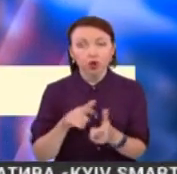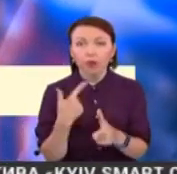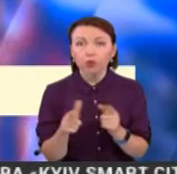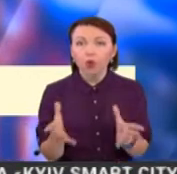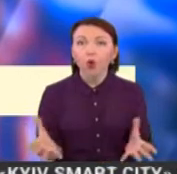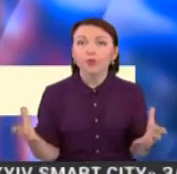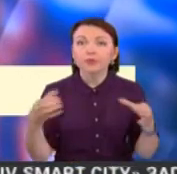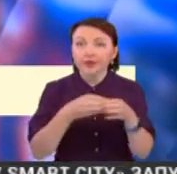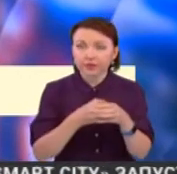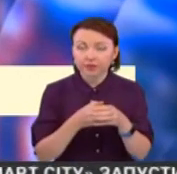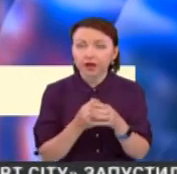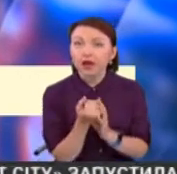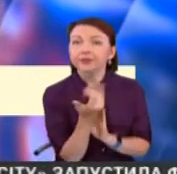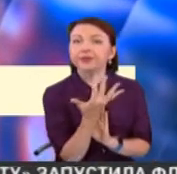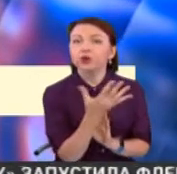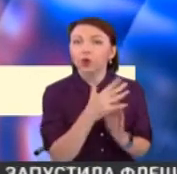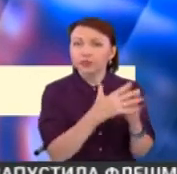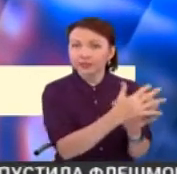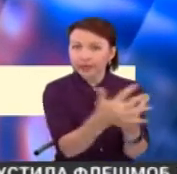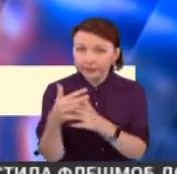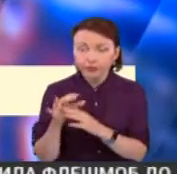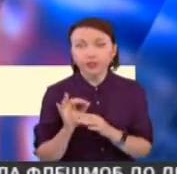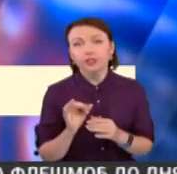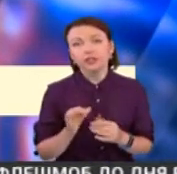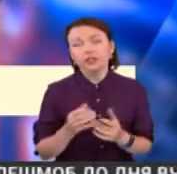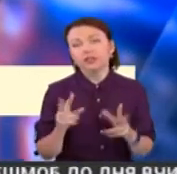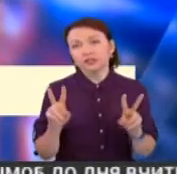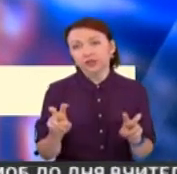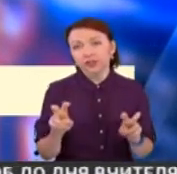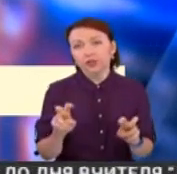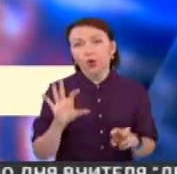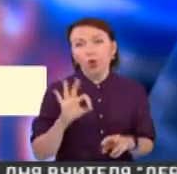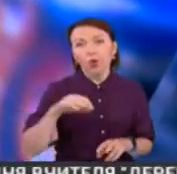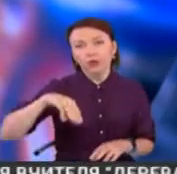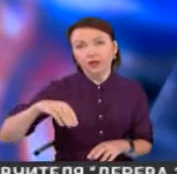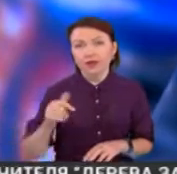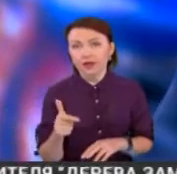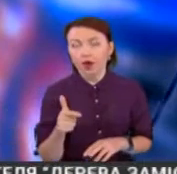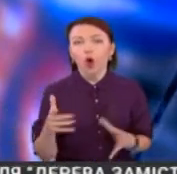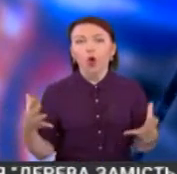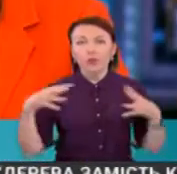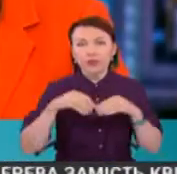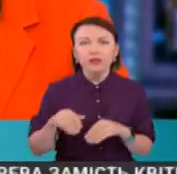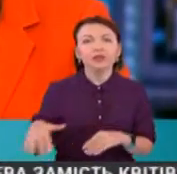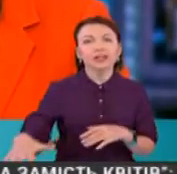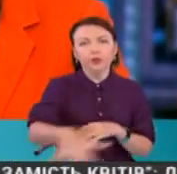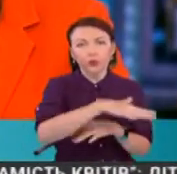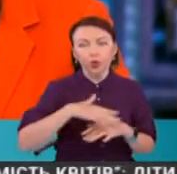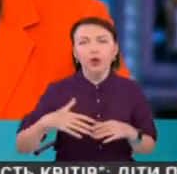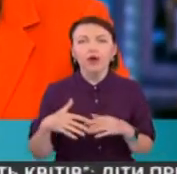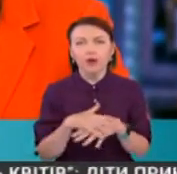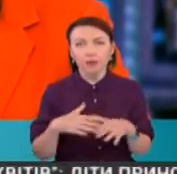об'єднання кількох селищ і сіл. Те, що зараз називається ОТГ – об'єднана тергромада.